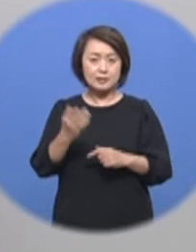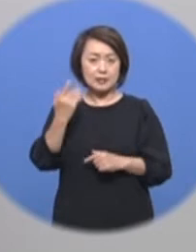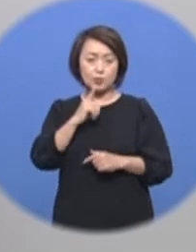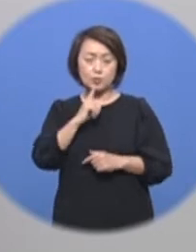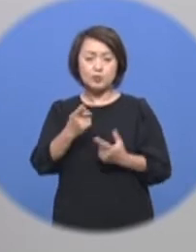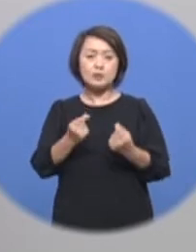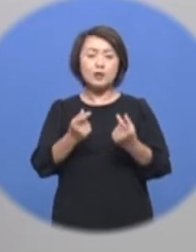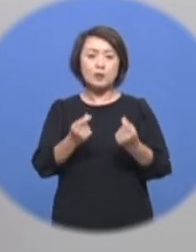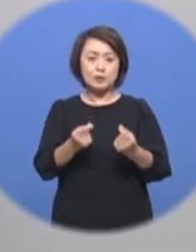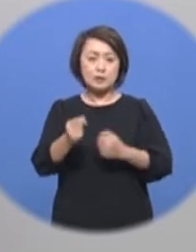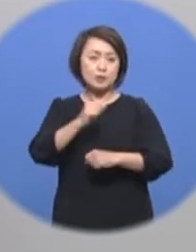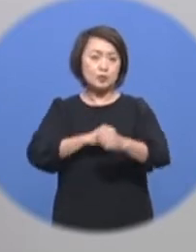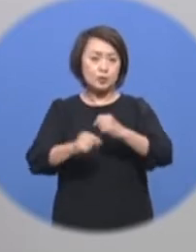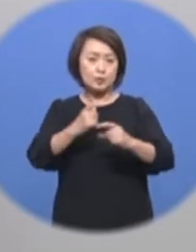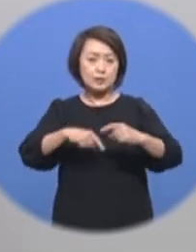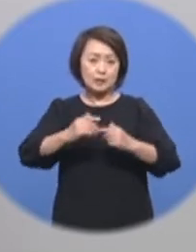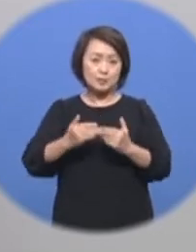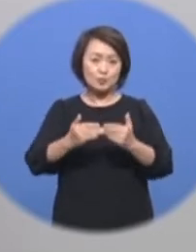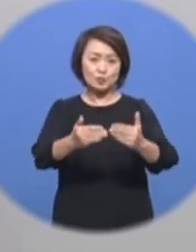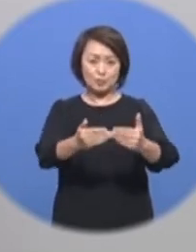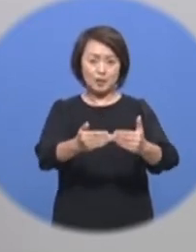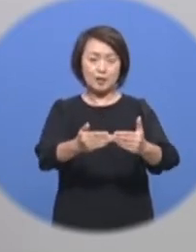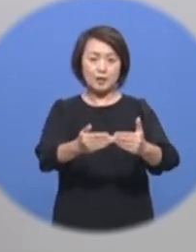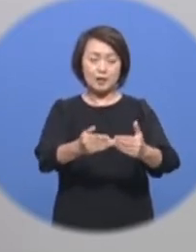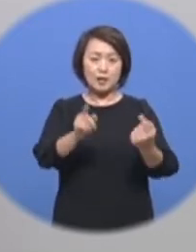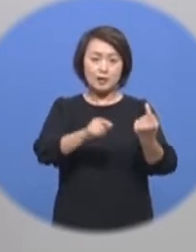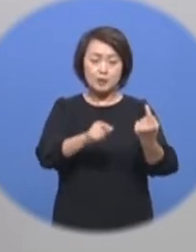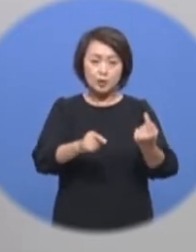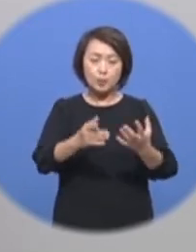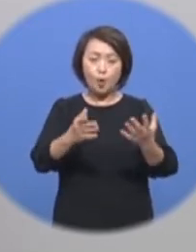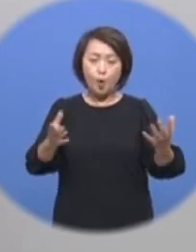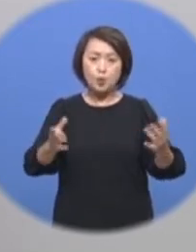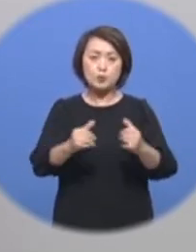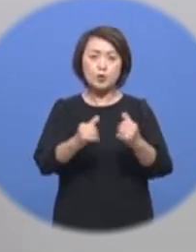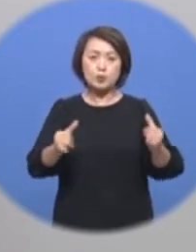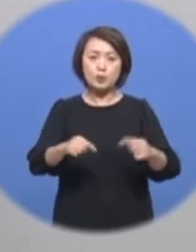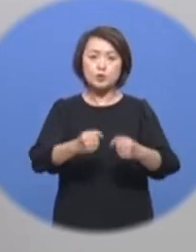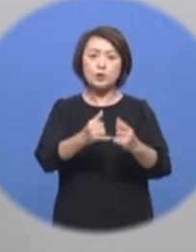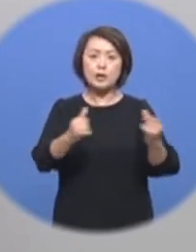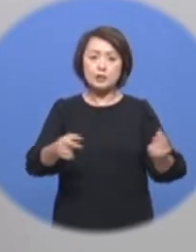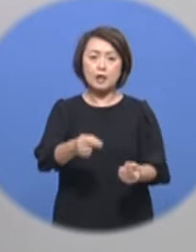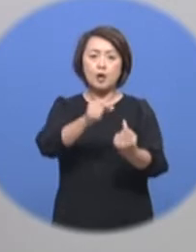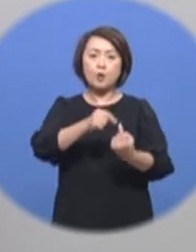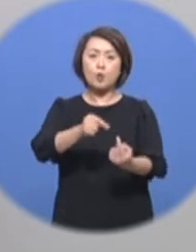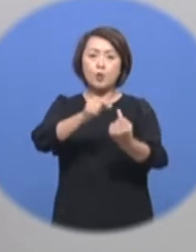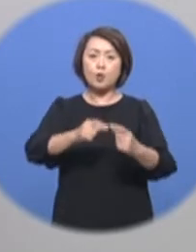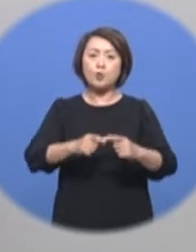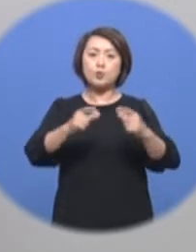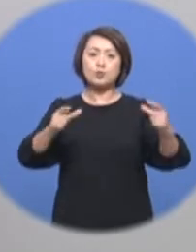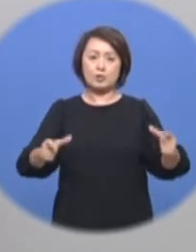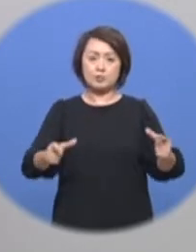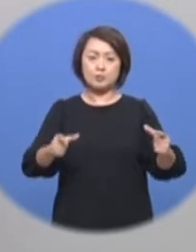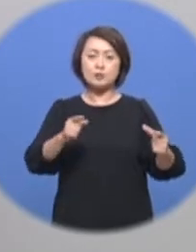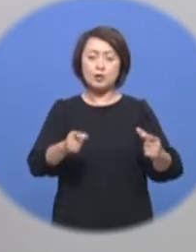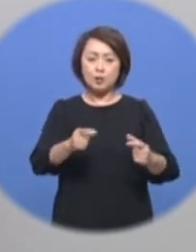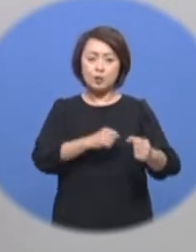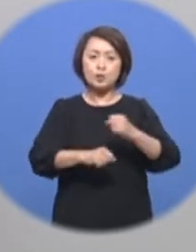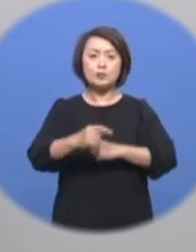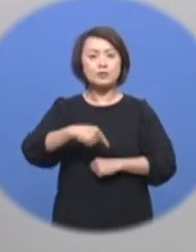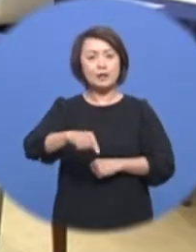申し上げましたような取り組みをさらに進め、一人でも多くの障害者が雇用されるよう取り組んでまいりたいと考え